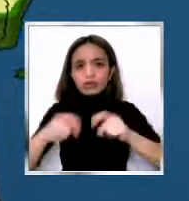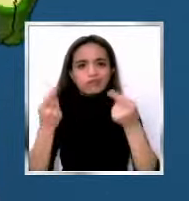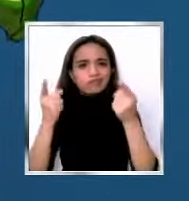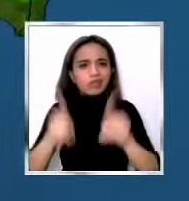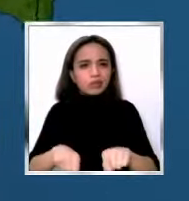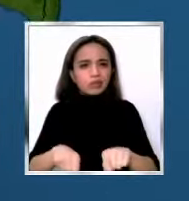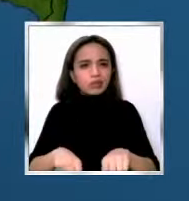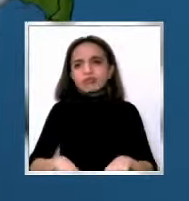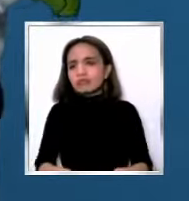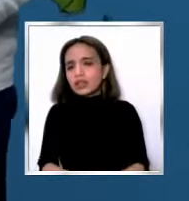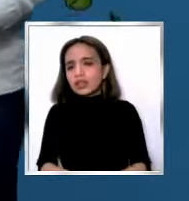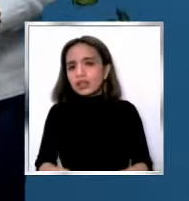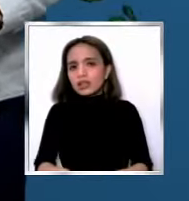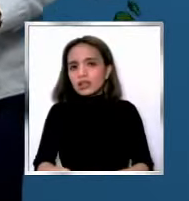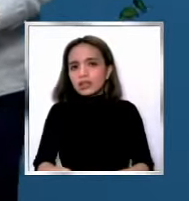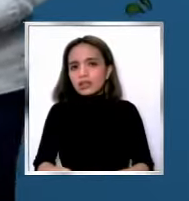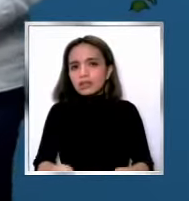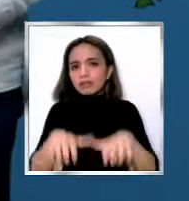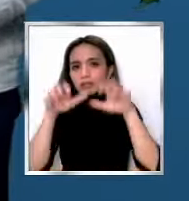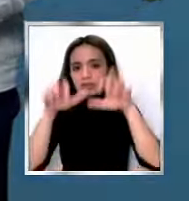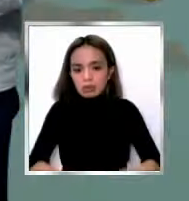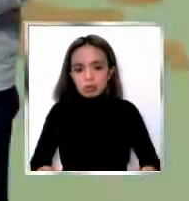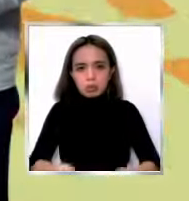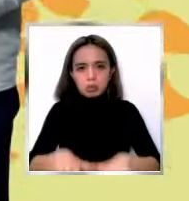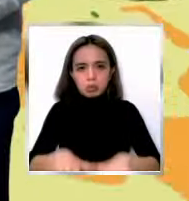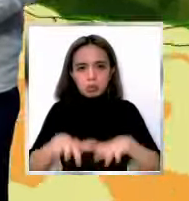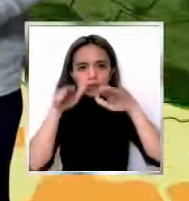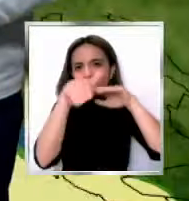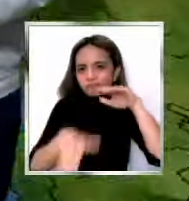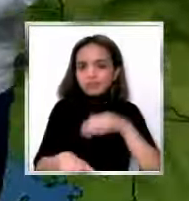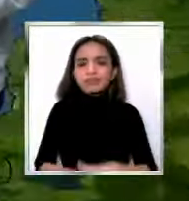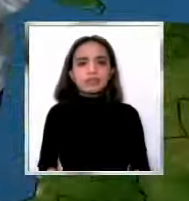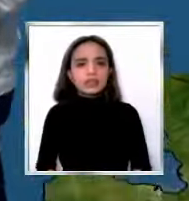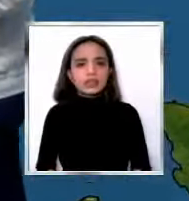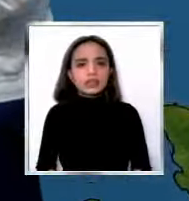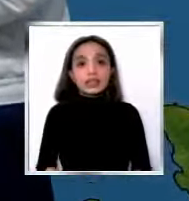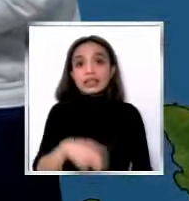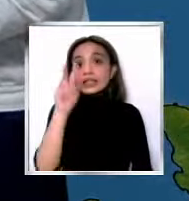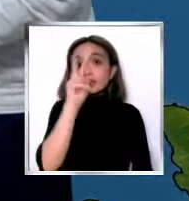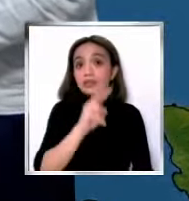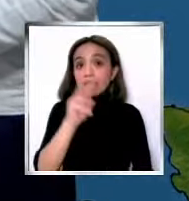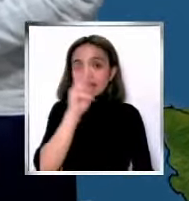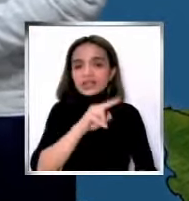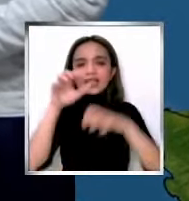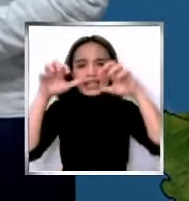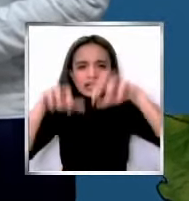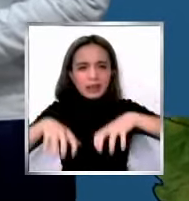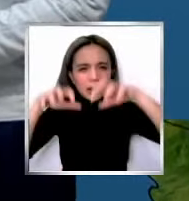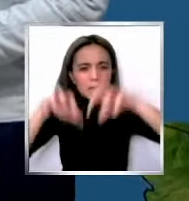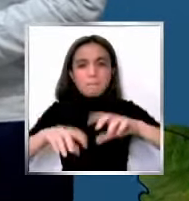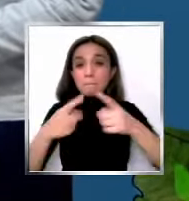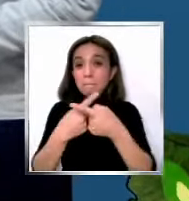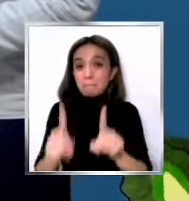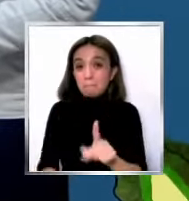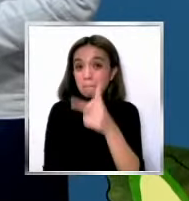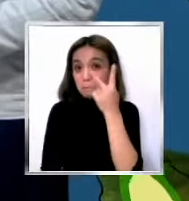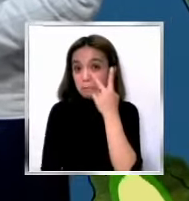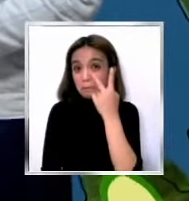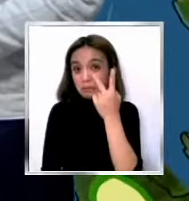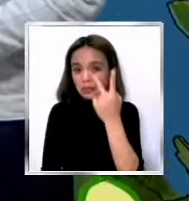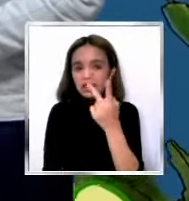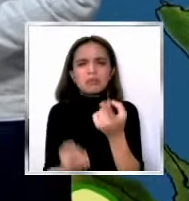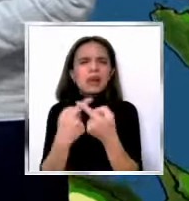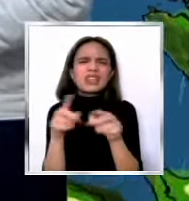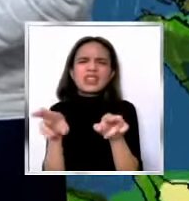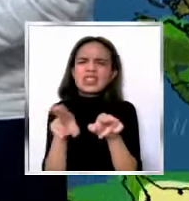at magresulta sa baha at landslide. Malaking bahagi rin ng Visayas ang uulanin, pero makikita niyo mga hanggang katamtamang ulan